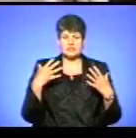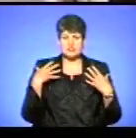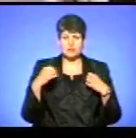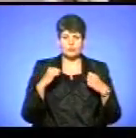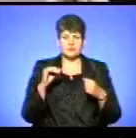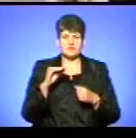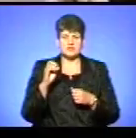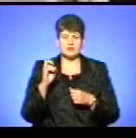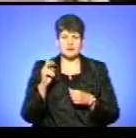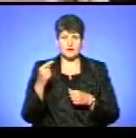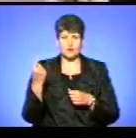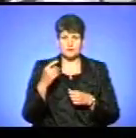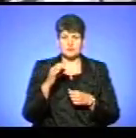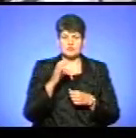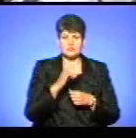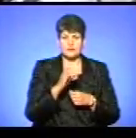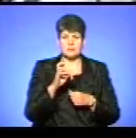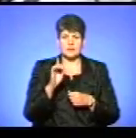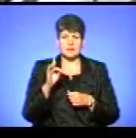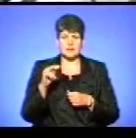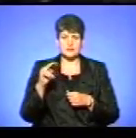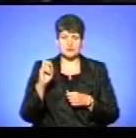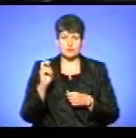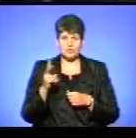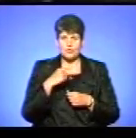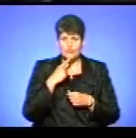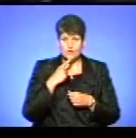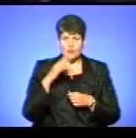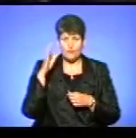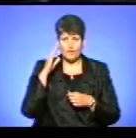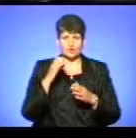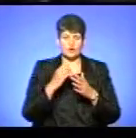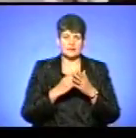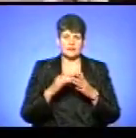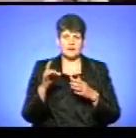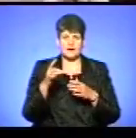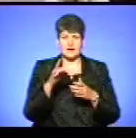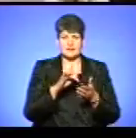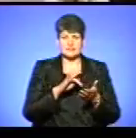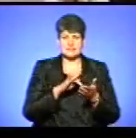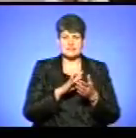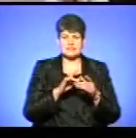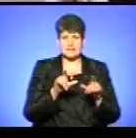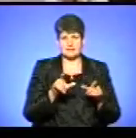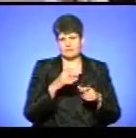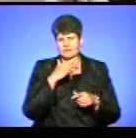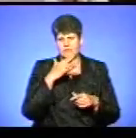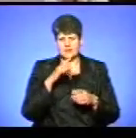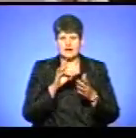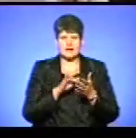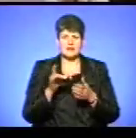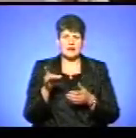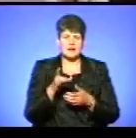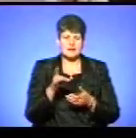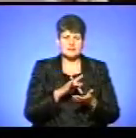житлово-комунального господарства області Софія Близнюк каже, у водоканалах райцентрів хлору достатньо. Паніки ніякої не повинно бути. Наша область